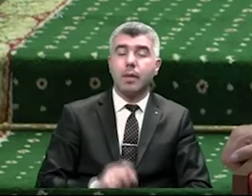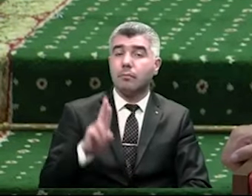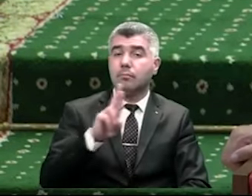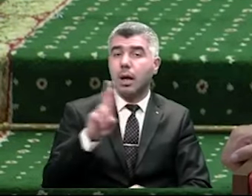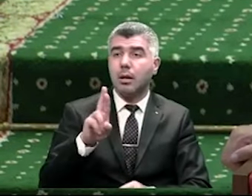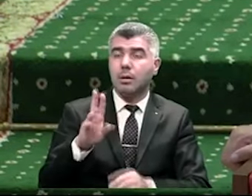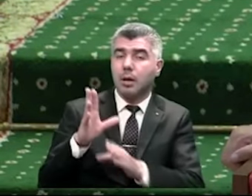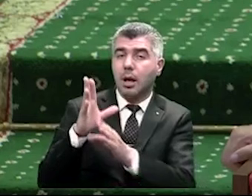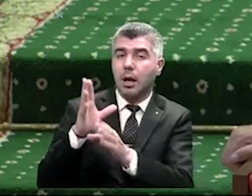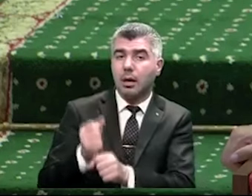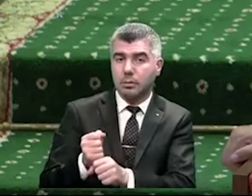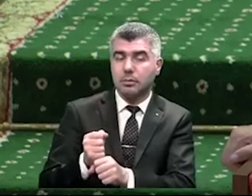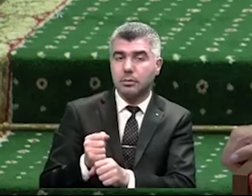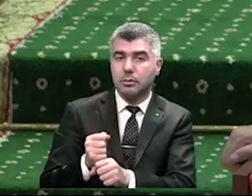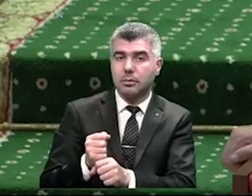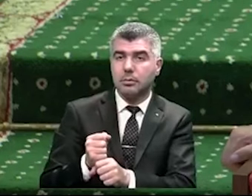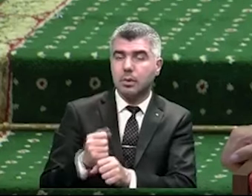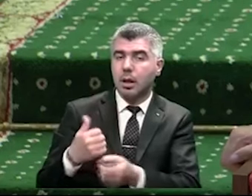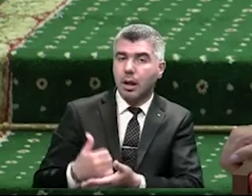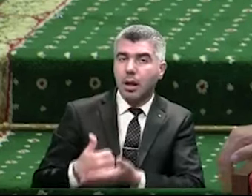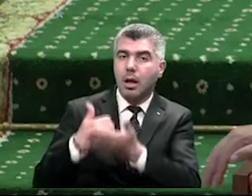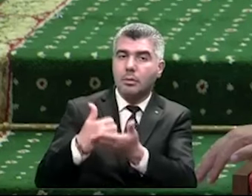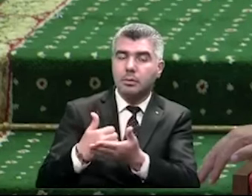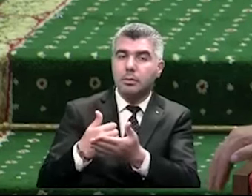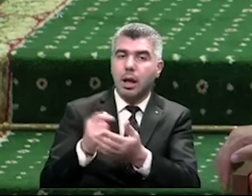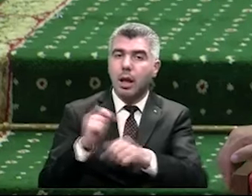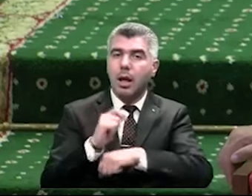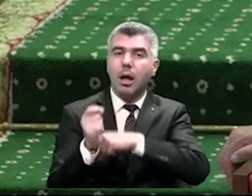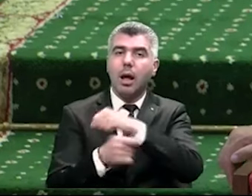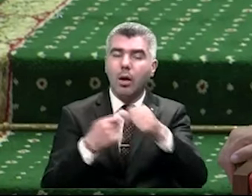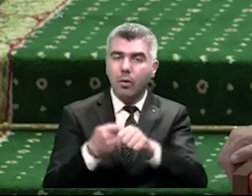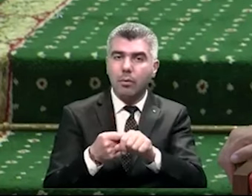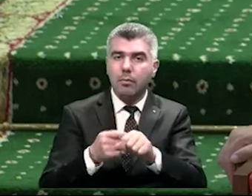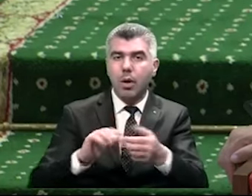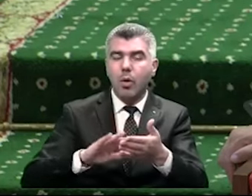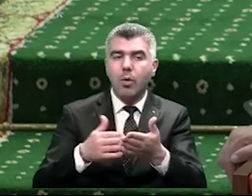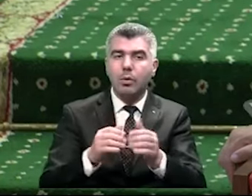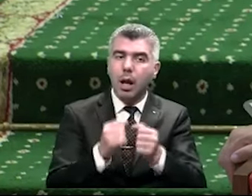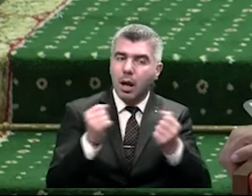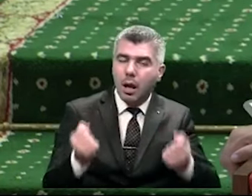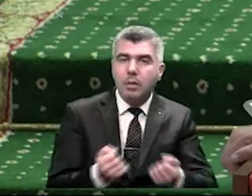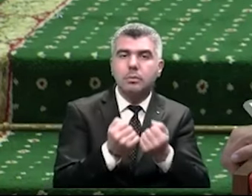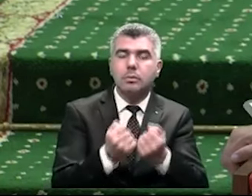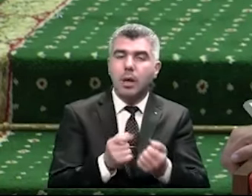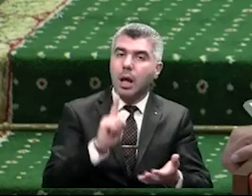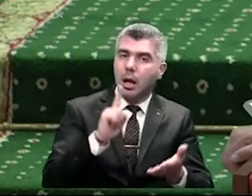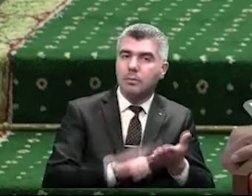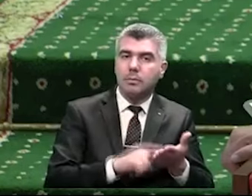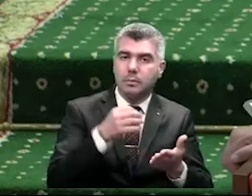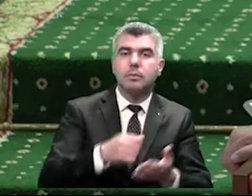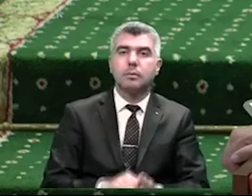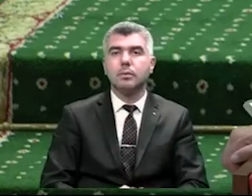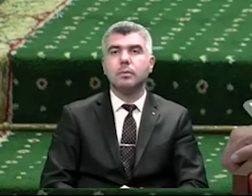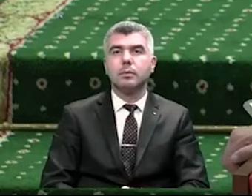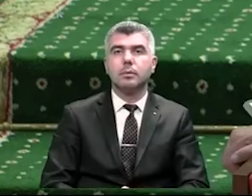اعطى مكانه خاصه للقرى وللعمل على تاهيلها وفك العزله عنها وفي هذا